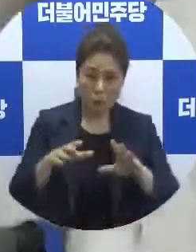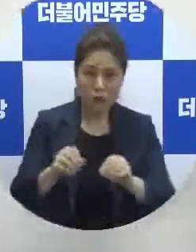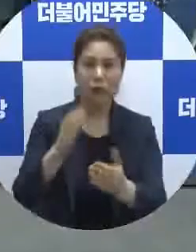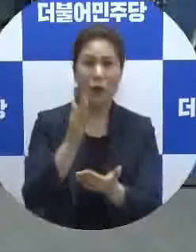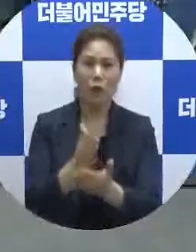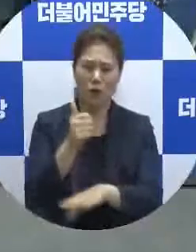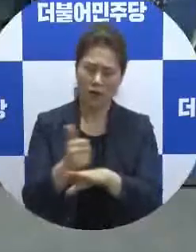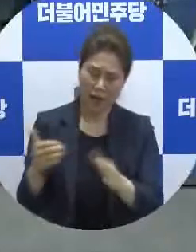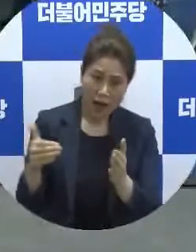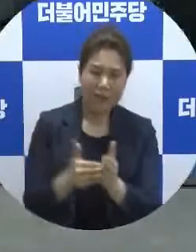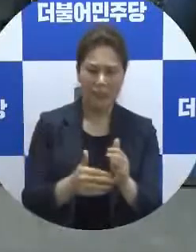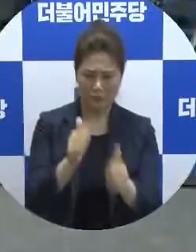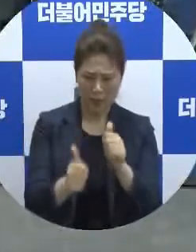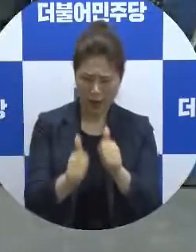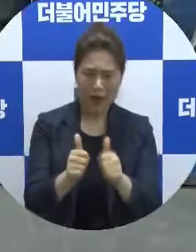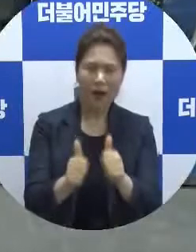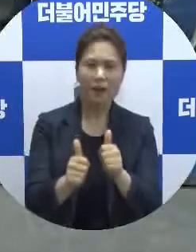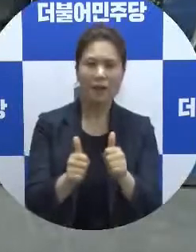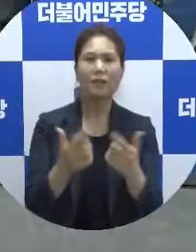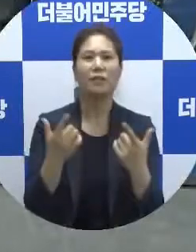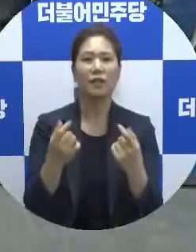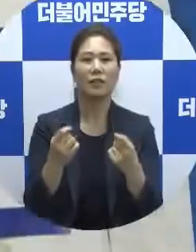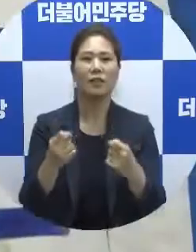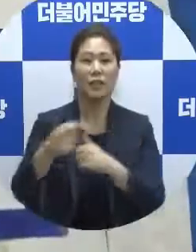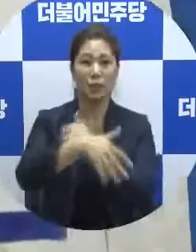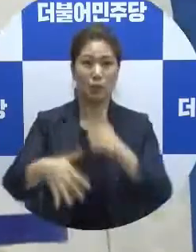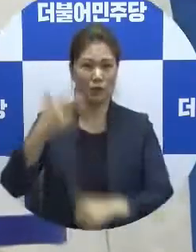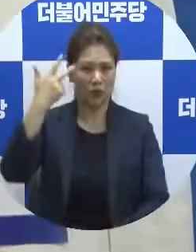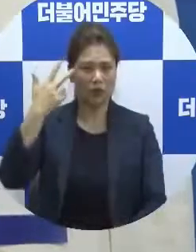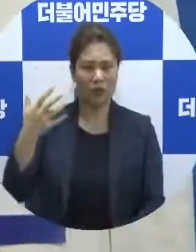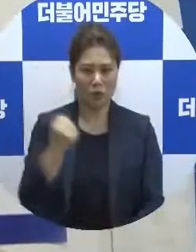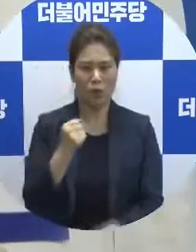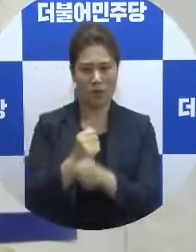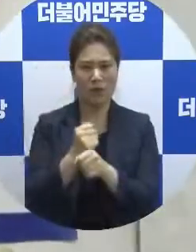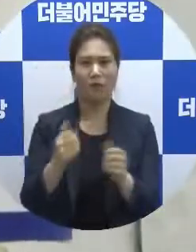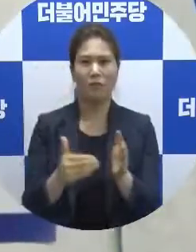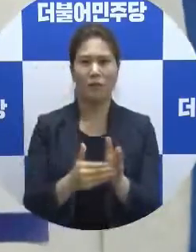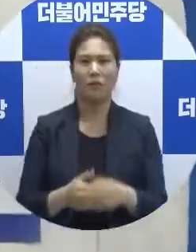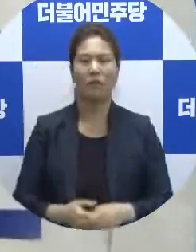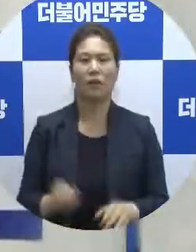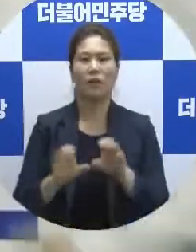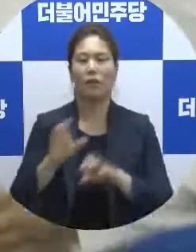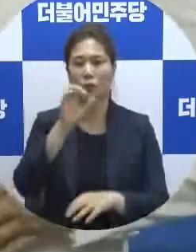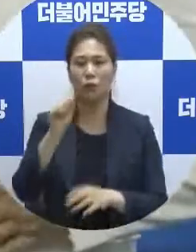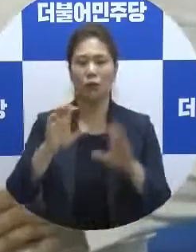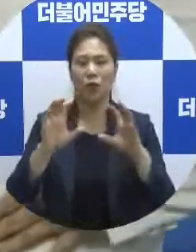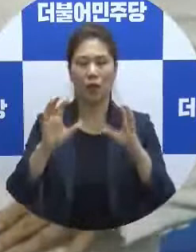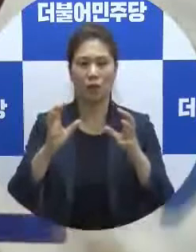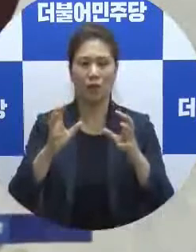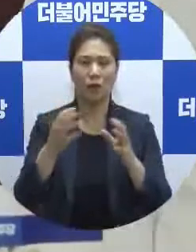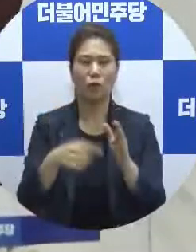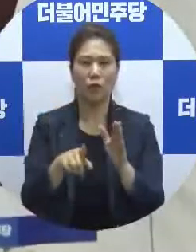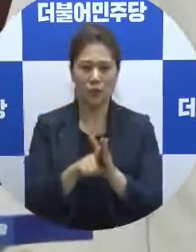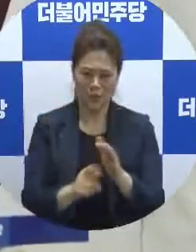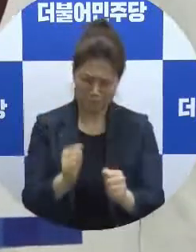끝까지 달려주십사 하는 스포츠 정신으로 저희가 만들어봤습니다. 무엇보다 나은 대한민국을 향해서 전력 질주를